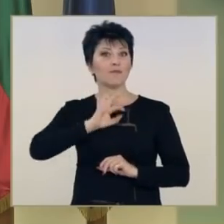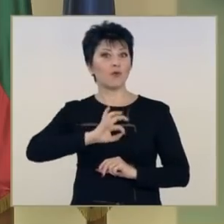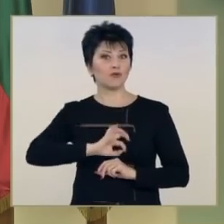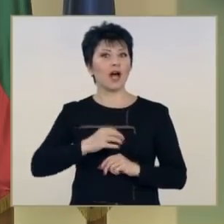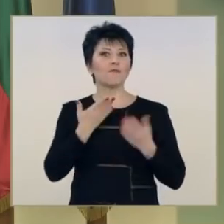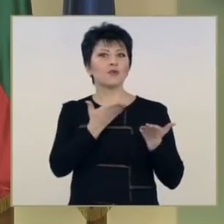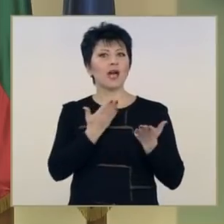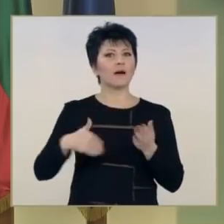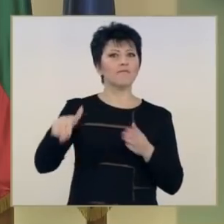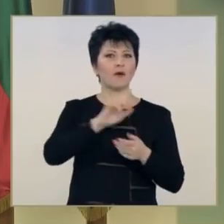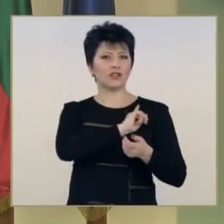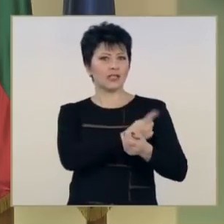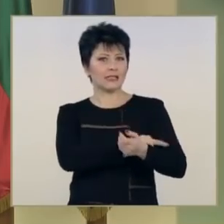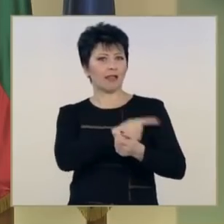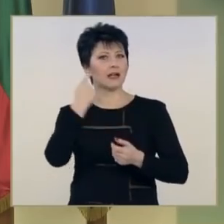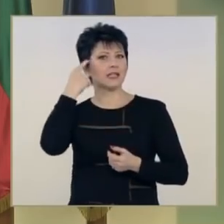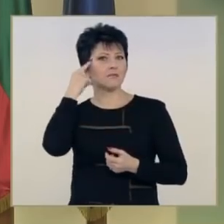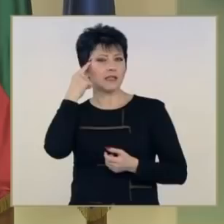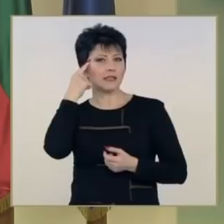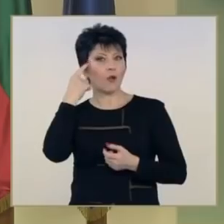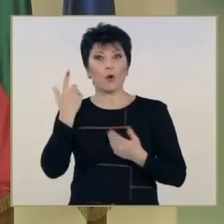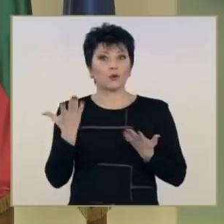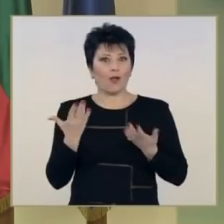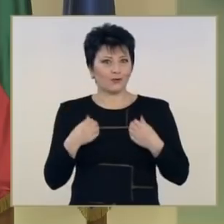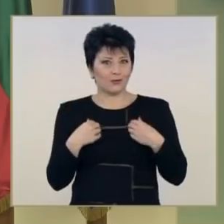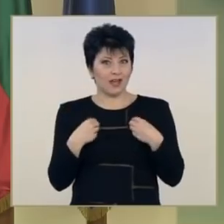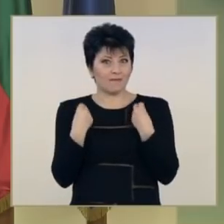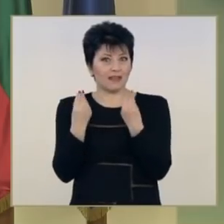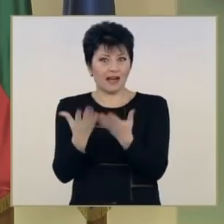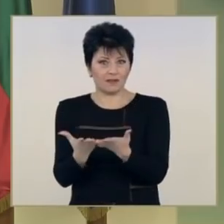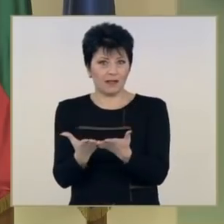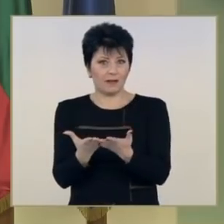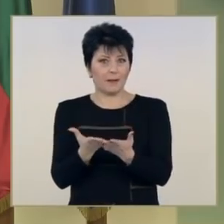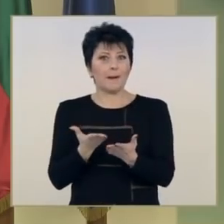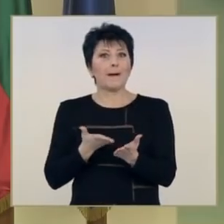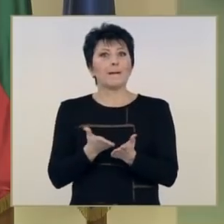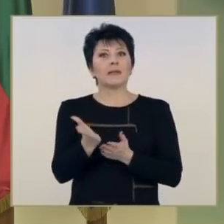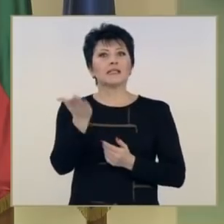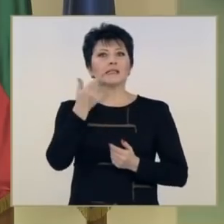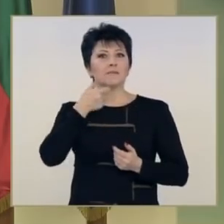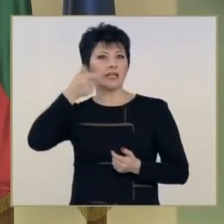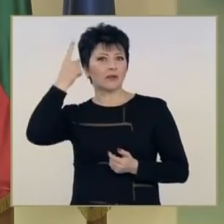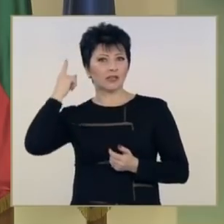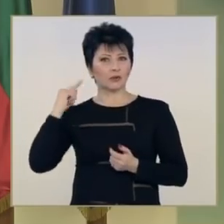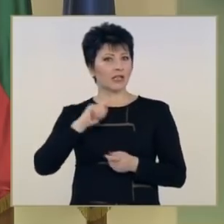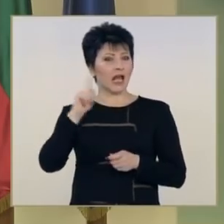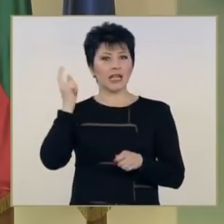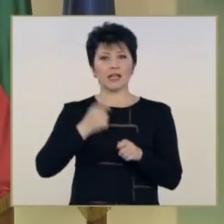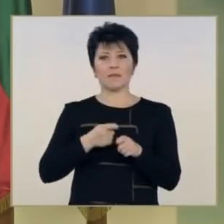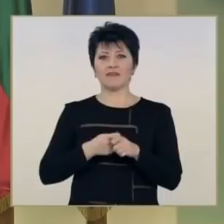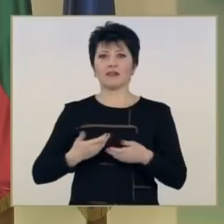смисъл, отколкото им даваме. През изминалата година не сторихме нужното, за да